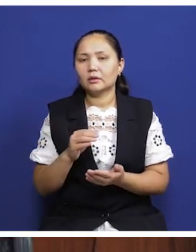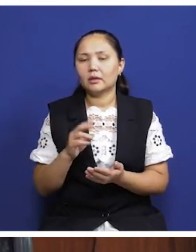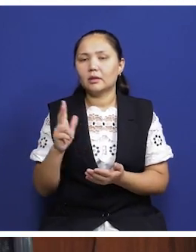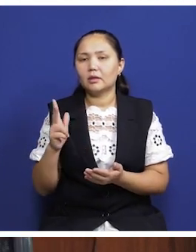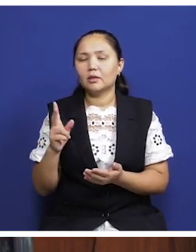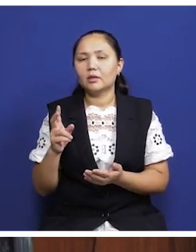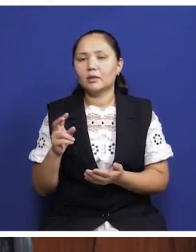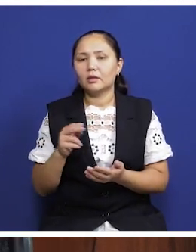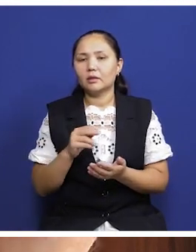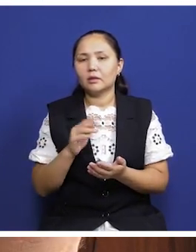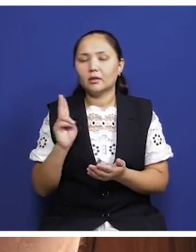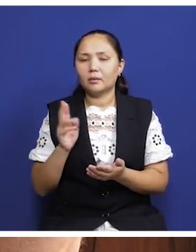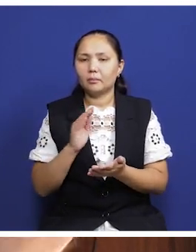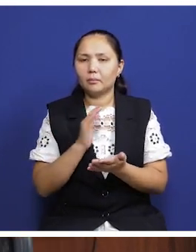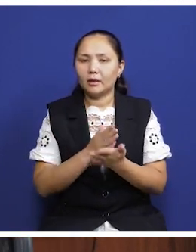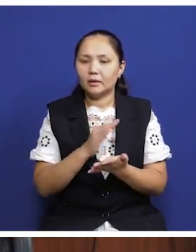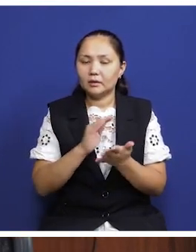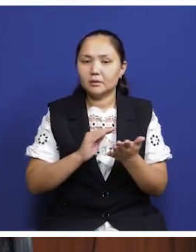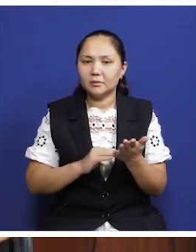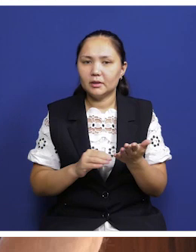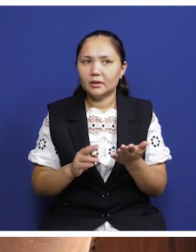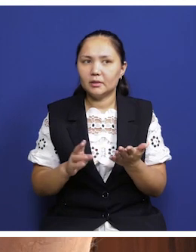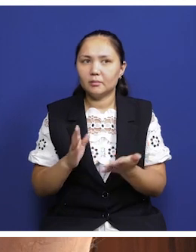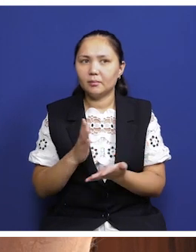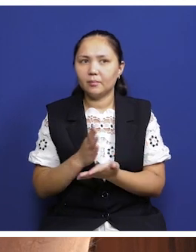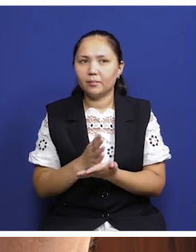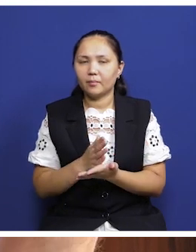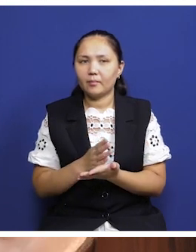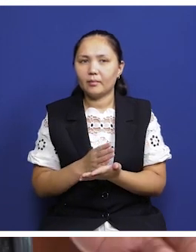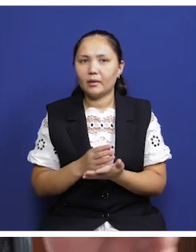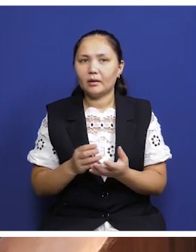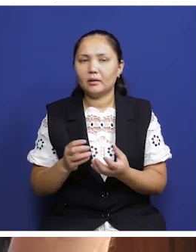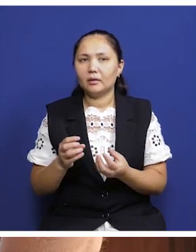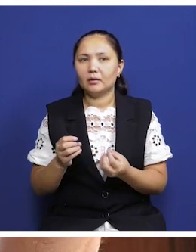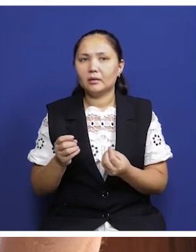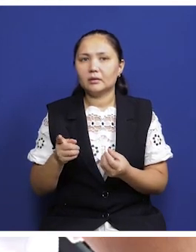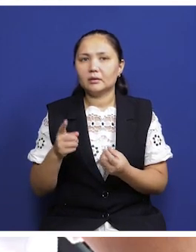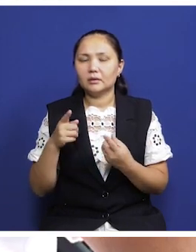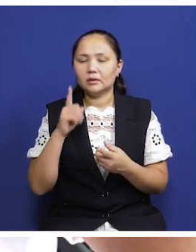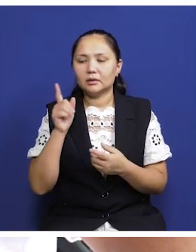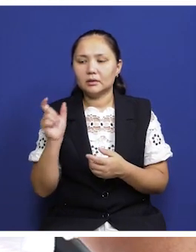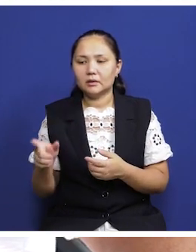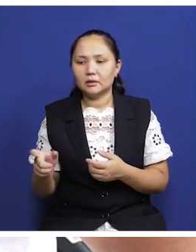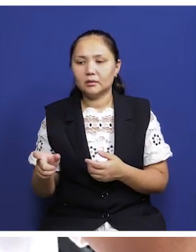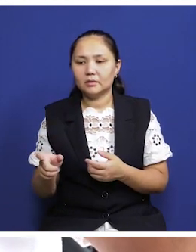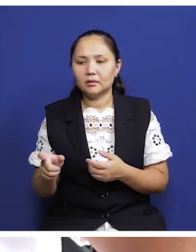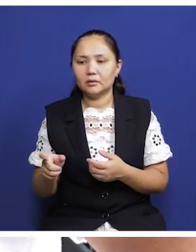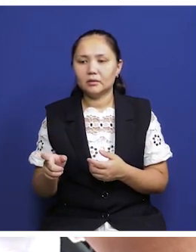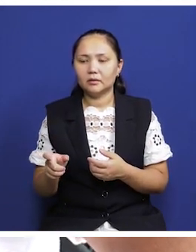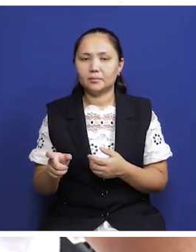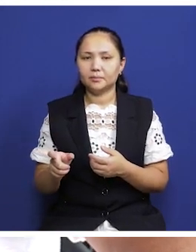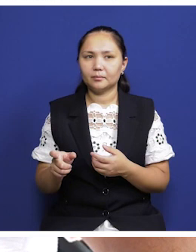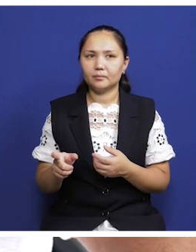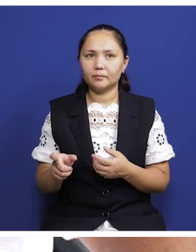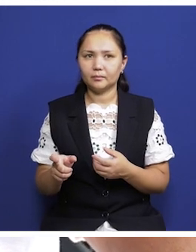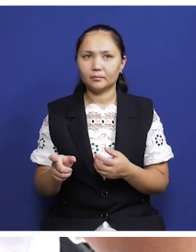бересіз деген сияқты, немесе жаңағы осы елді мекеннен сыртқа кеткен жастарымыз. Бұрын адамдармен жекелеп шақырып сөйлесетін біз,